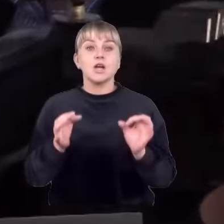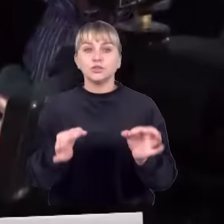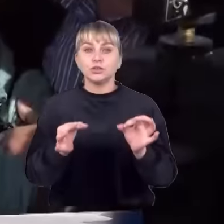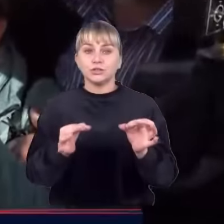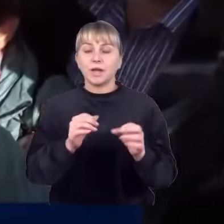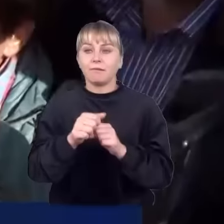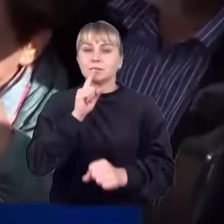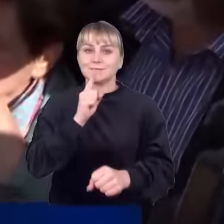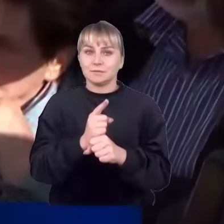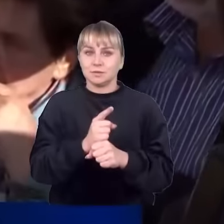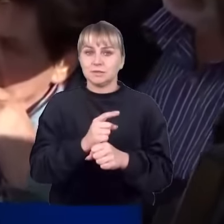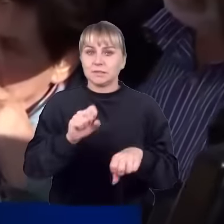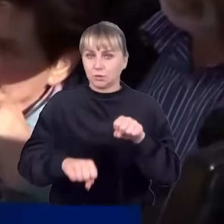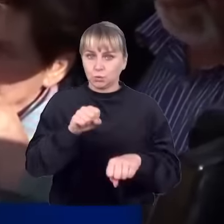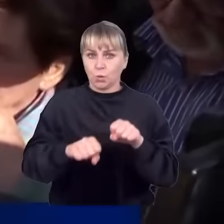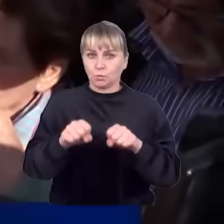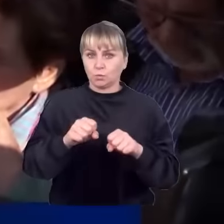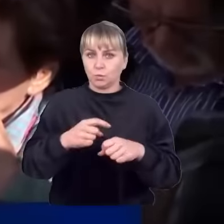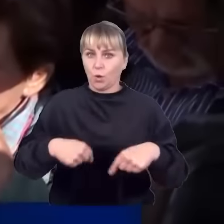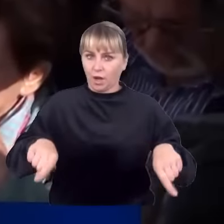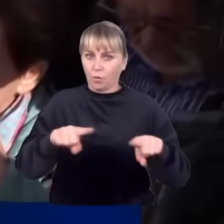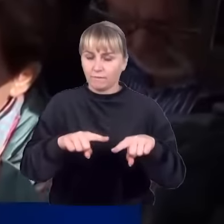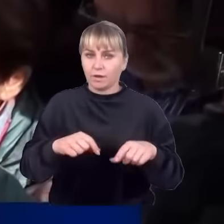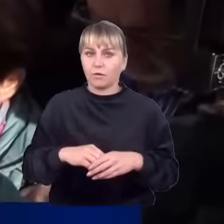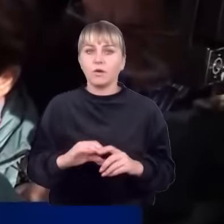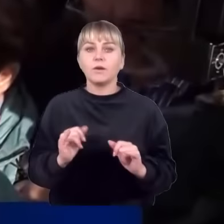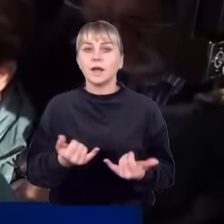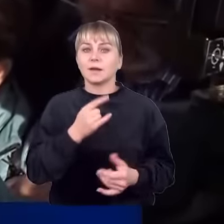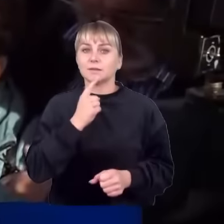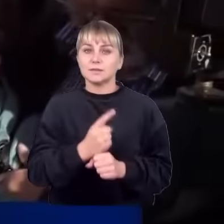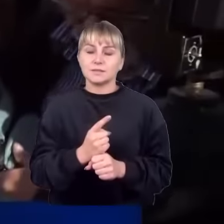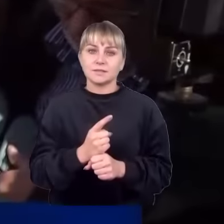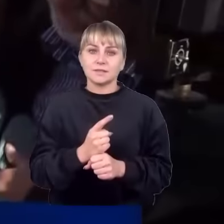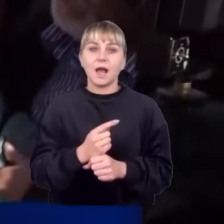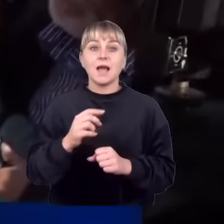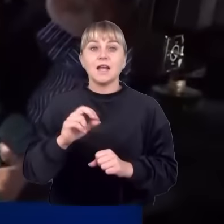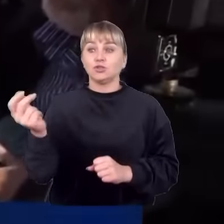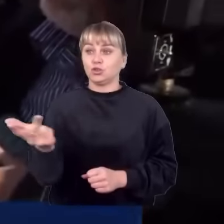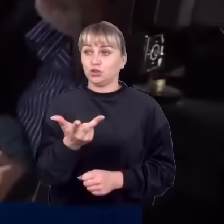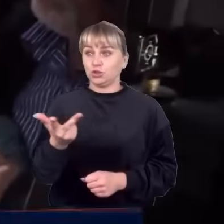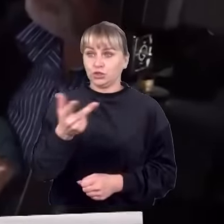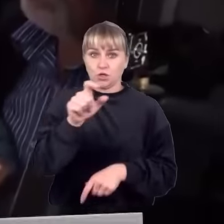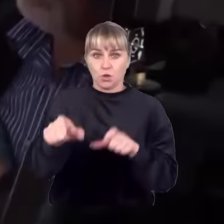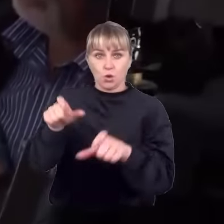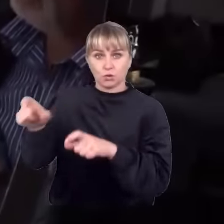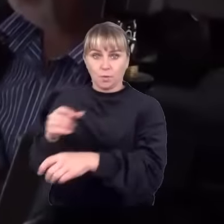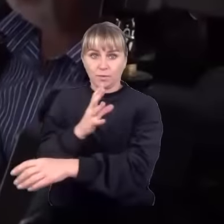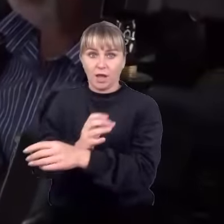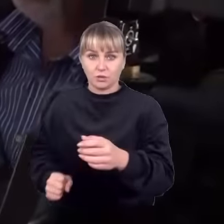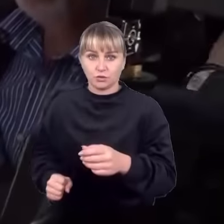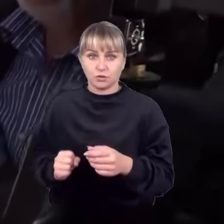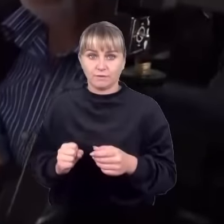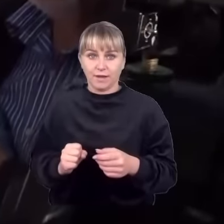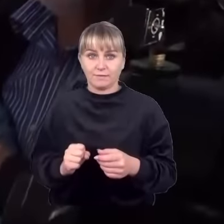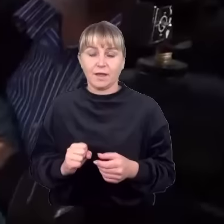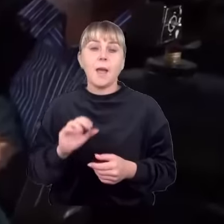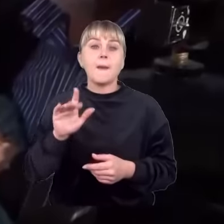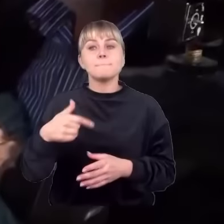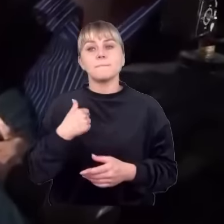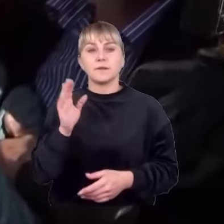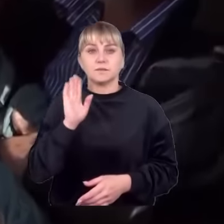sądu okręgowego taką, że cała trójka aresztowanych jest, czy ma być przetrzymywana